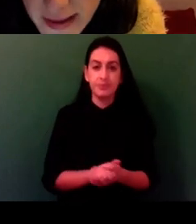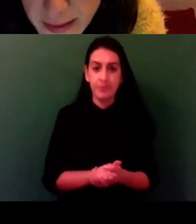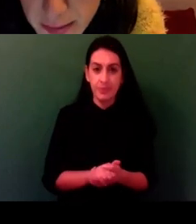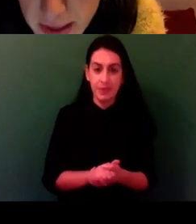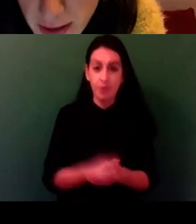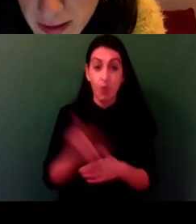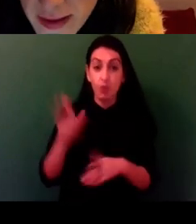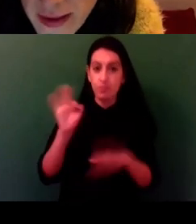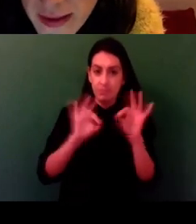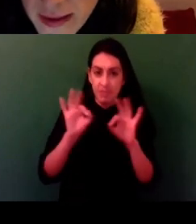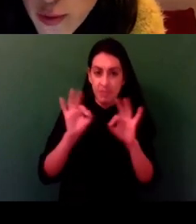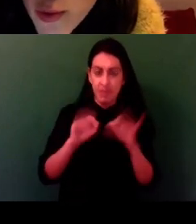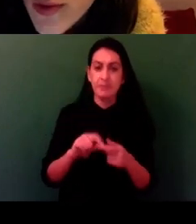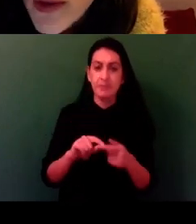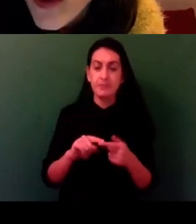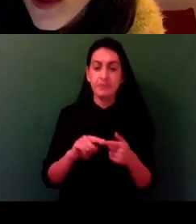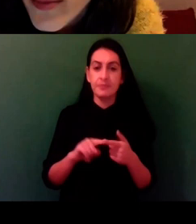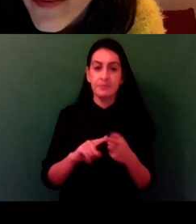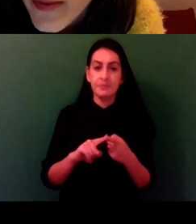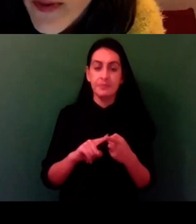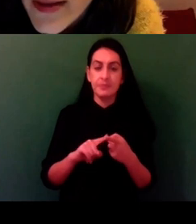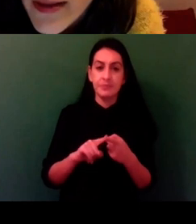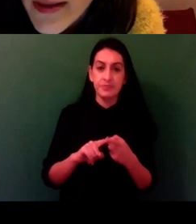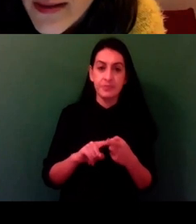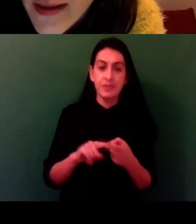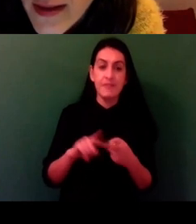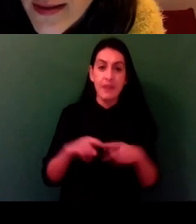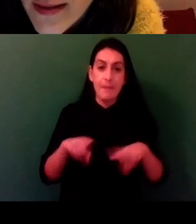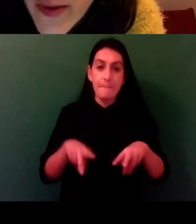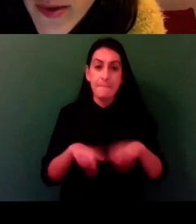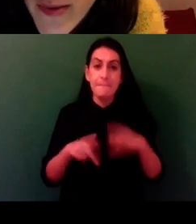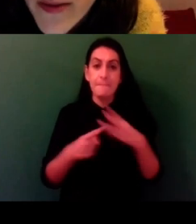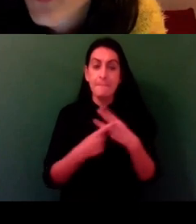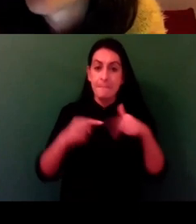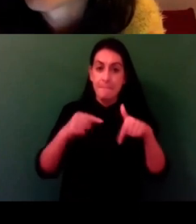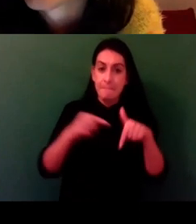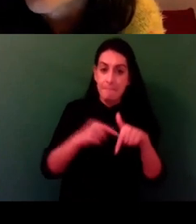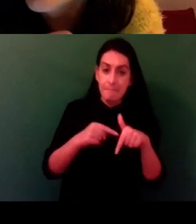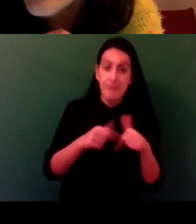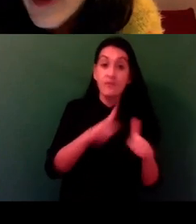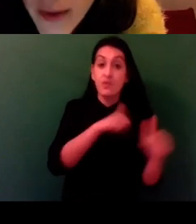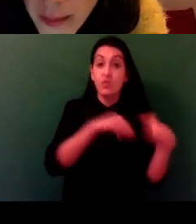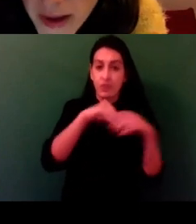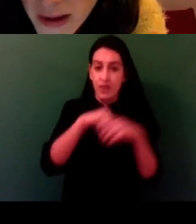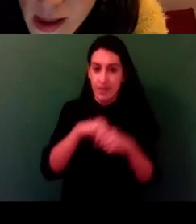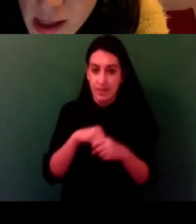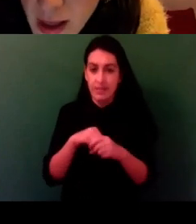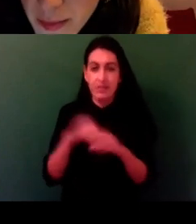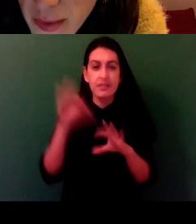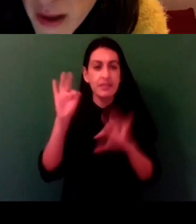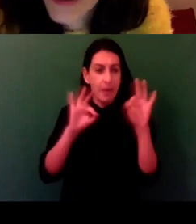ve akademisyen. Kurucusu da olduğu MEF Üniversitesi'nin Sanat, Tasarım ve Mimarlık Fakültesi'nde görev